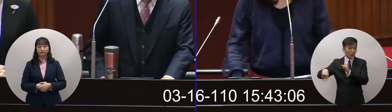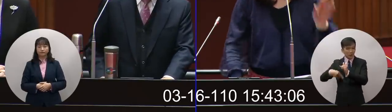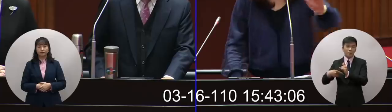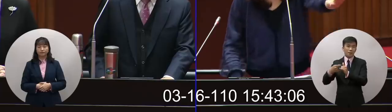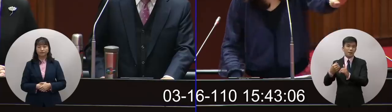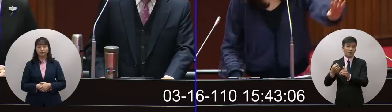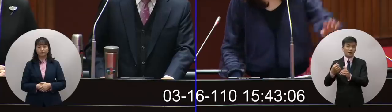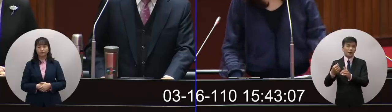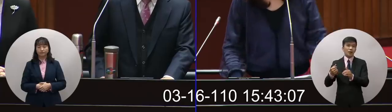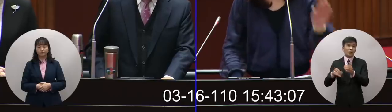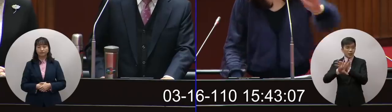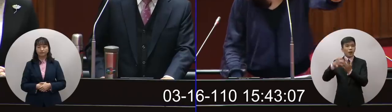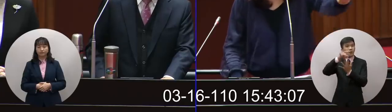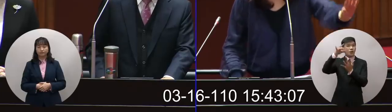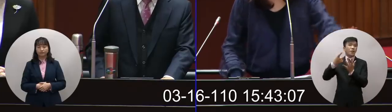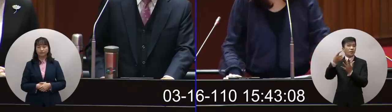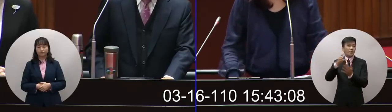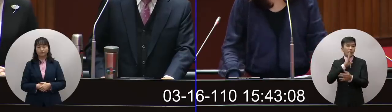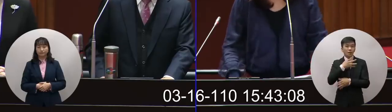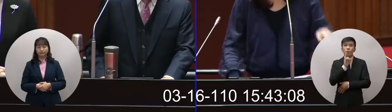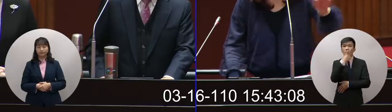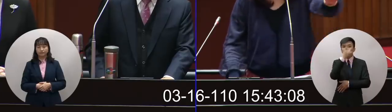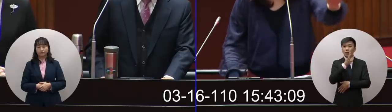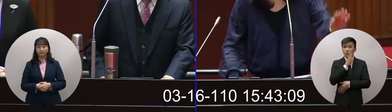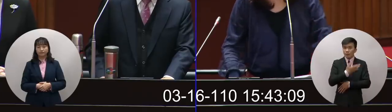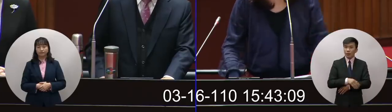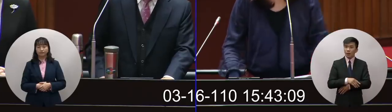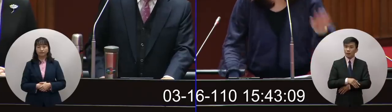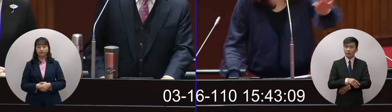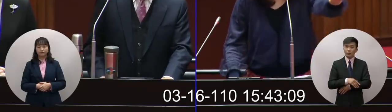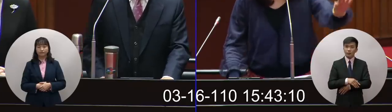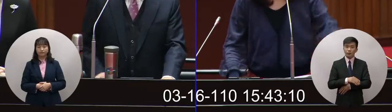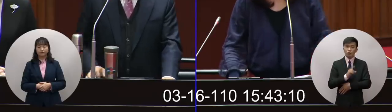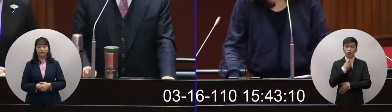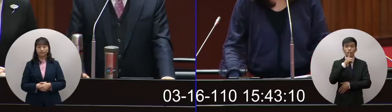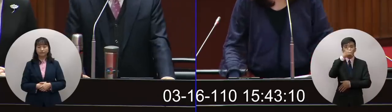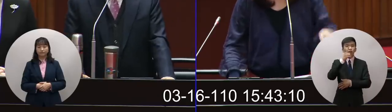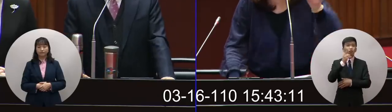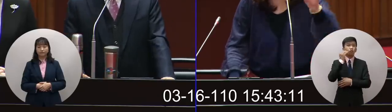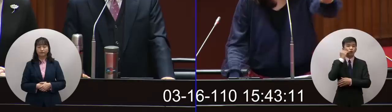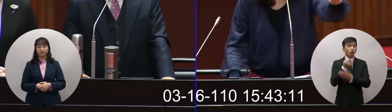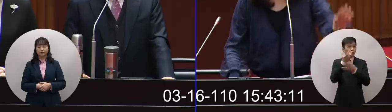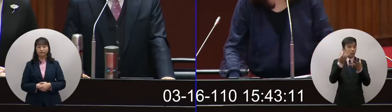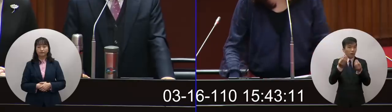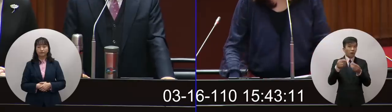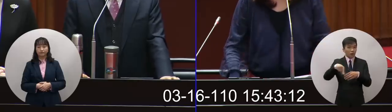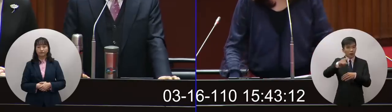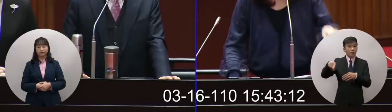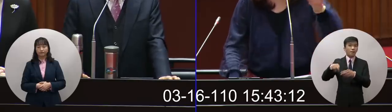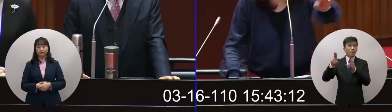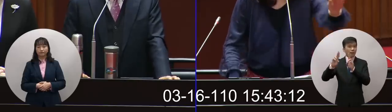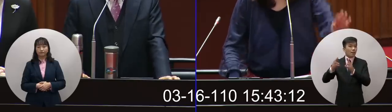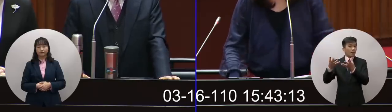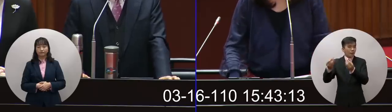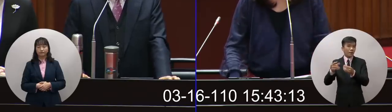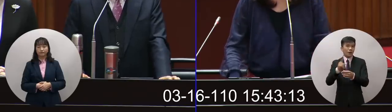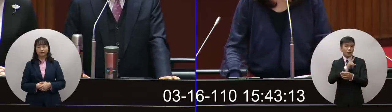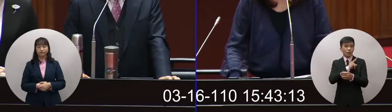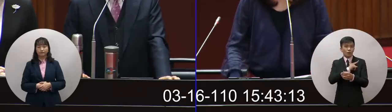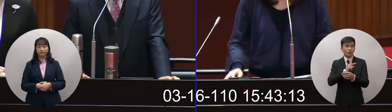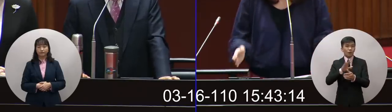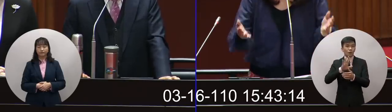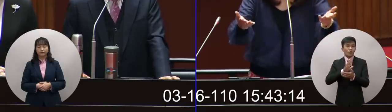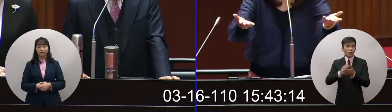啦，跟老百姓讲说绝对没有别的选择，只有这个选择，没有这个选择的话，你们就只能用废发电，只能用煤发